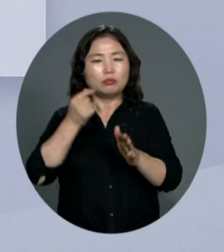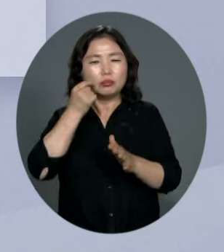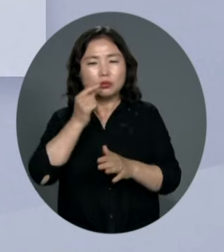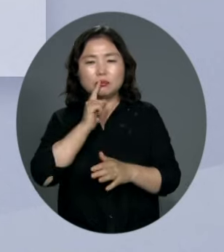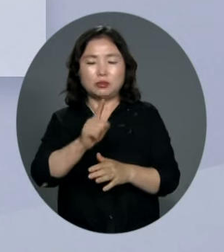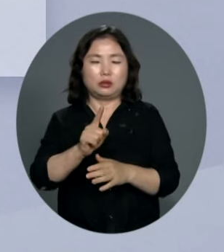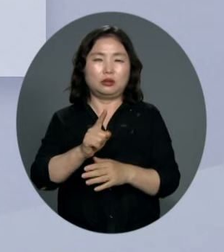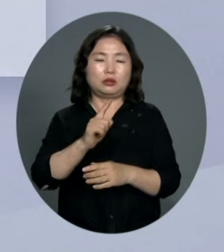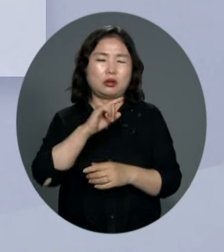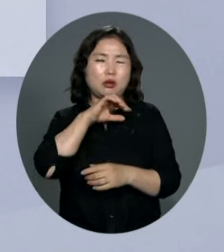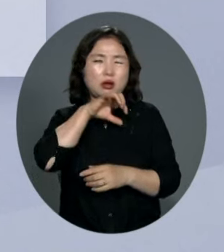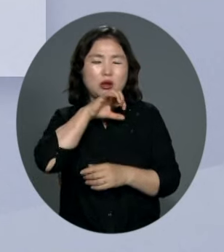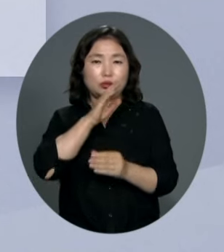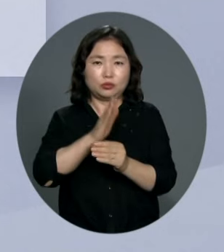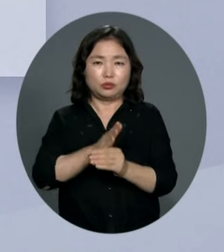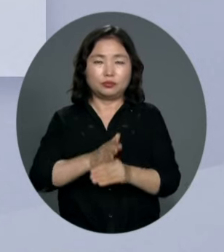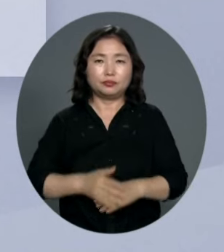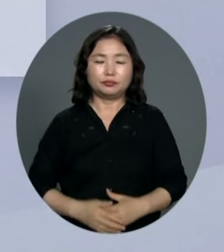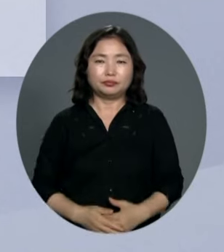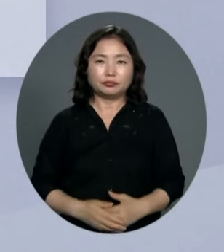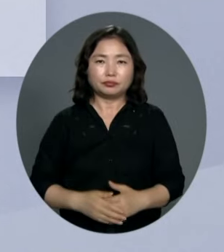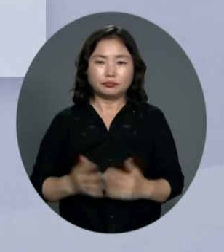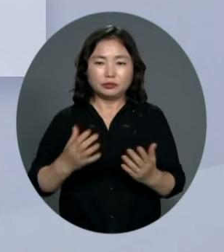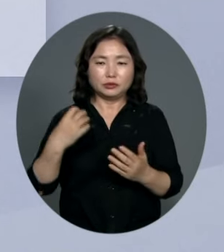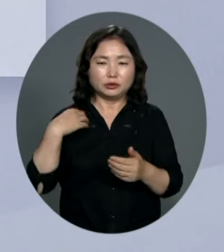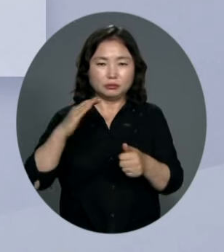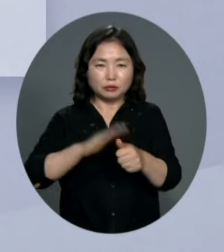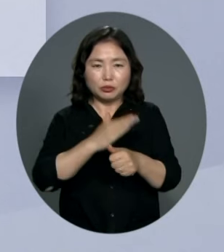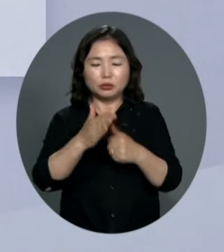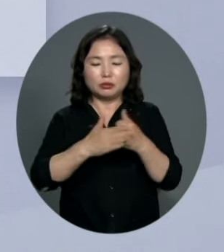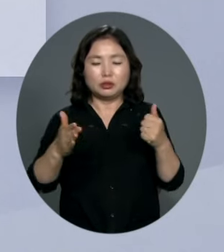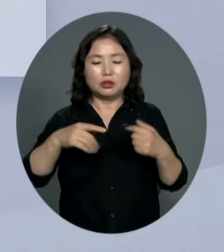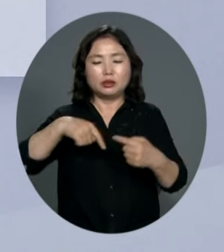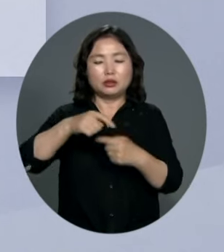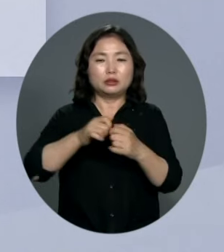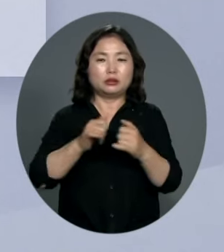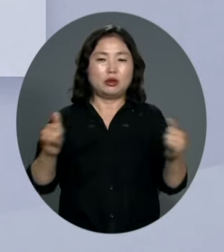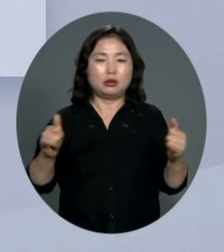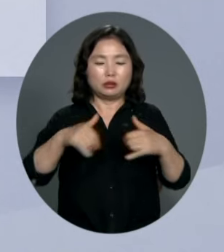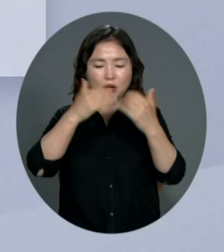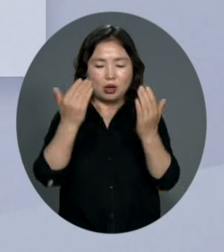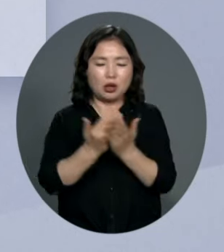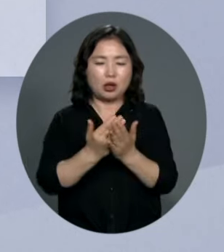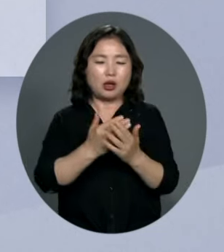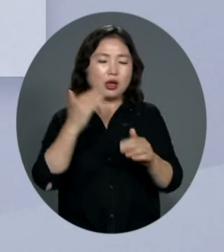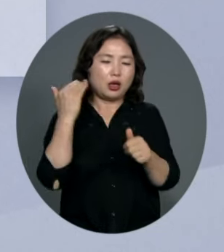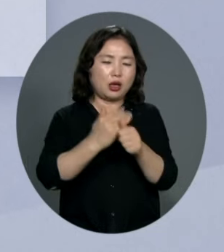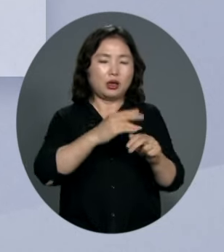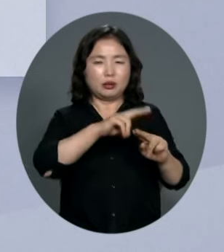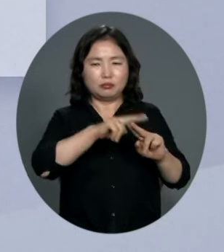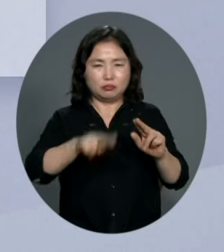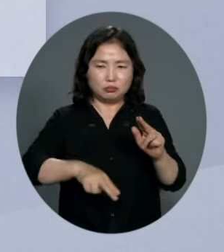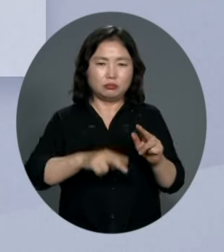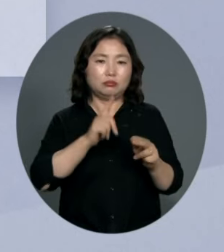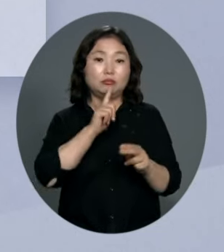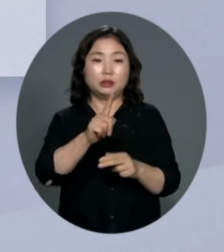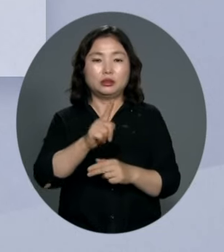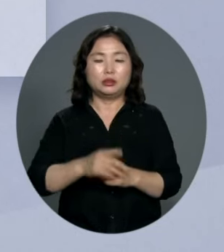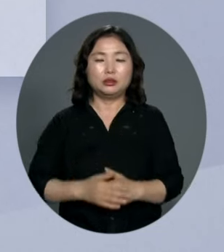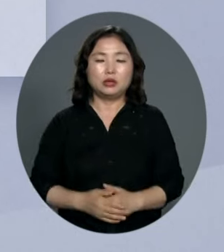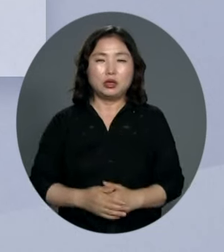나왔다고 반박했습니다. 책임을 물어 당시 경영진을 전부 해임 또는 사임시켰다고도